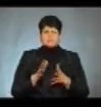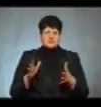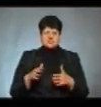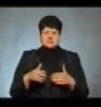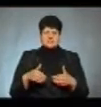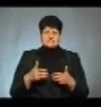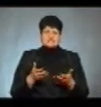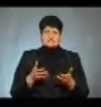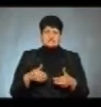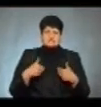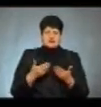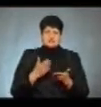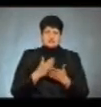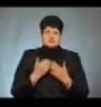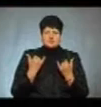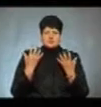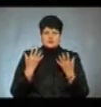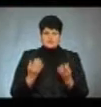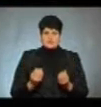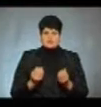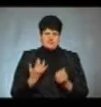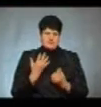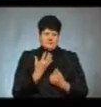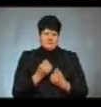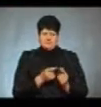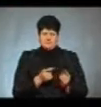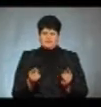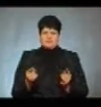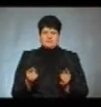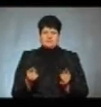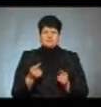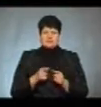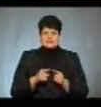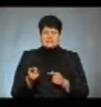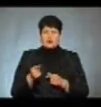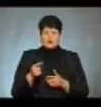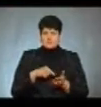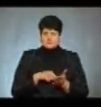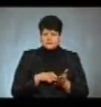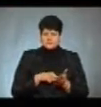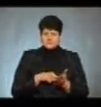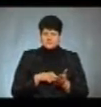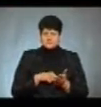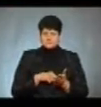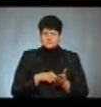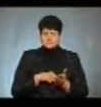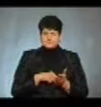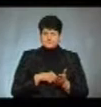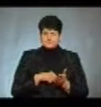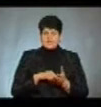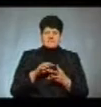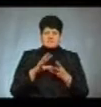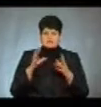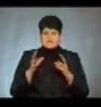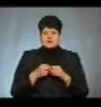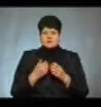ми маємо на сьогоднішній день, це за цих пару днів, це є Тернопіль, місто Тернопіль. В